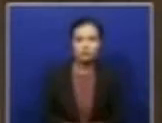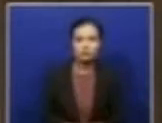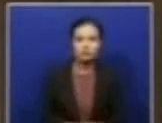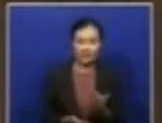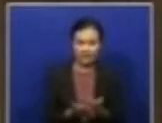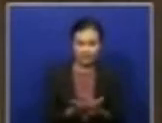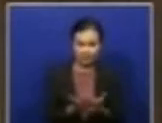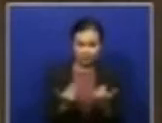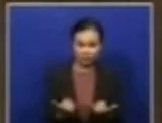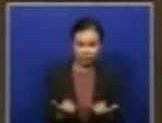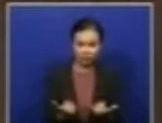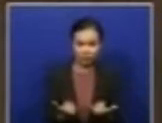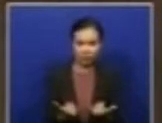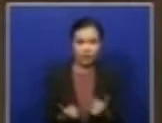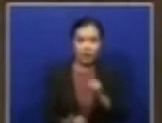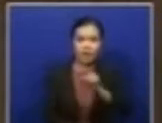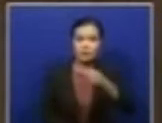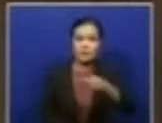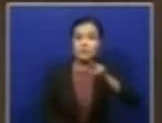นี้